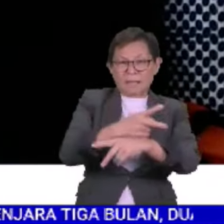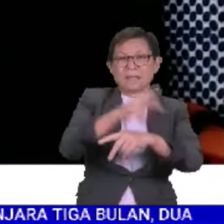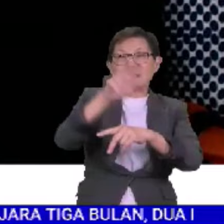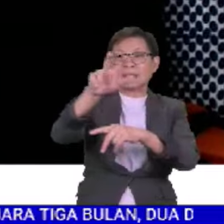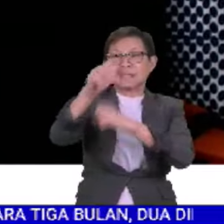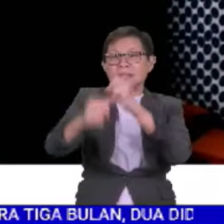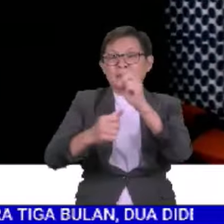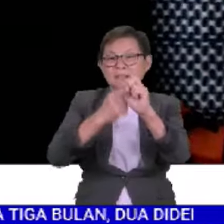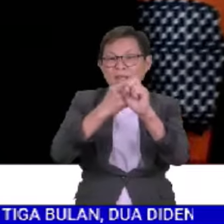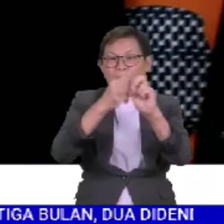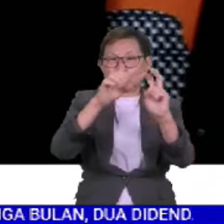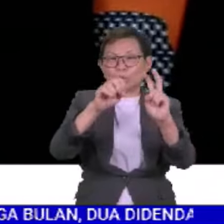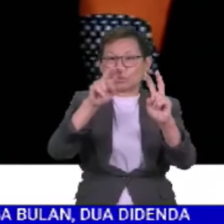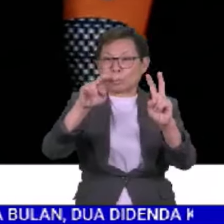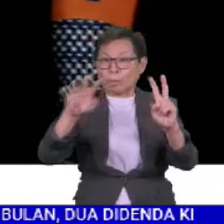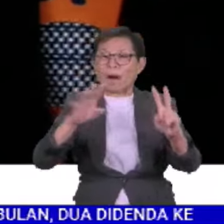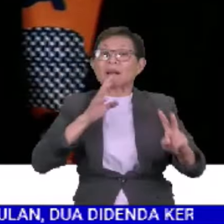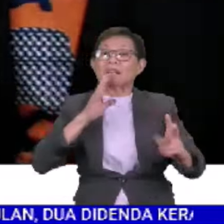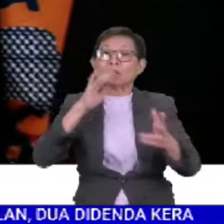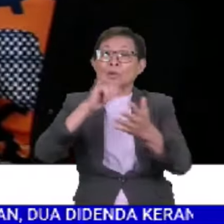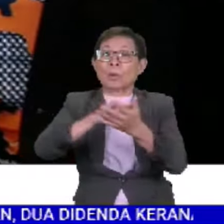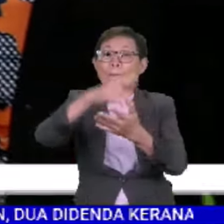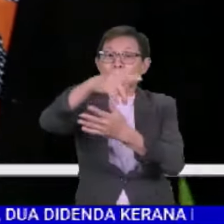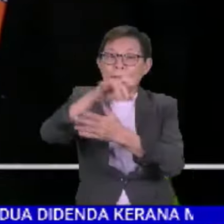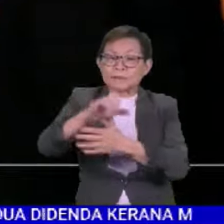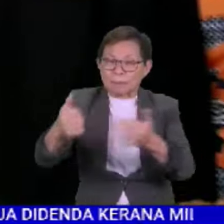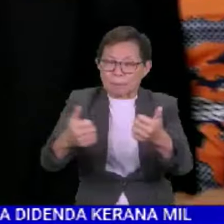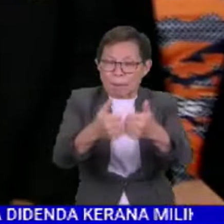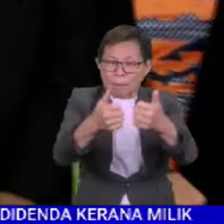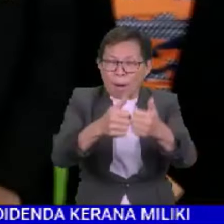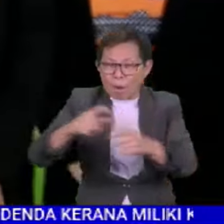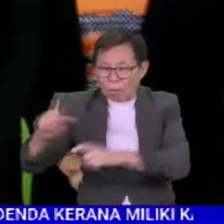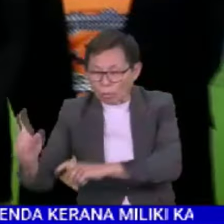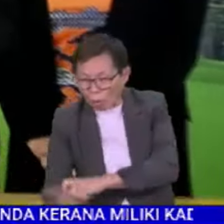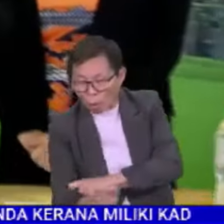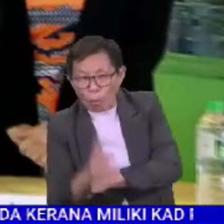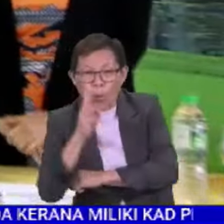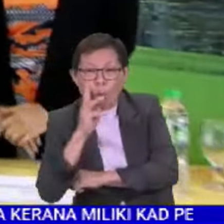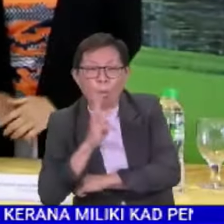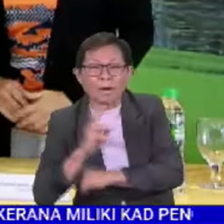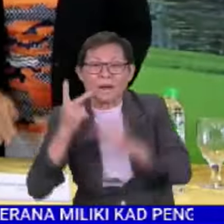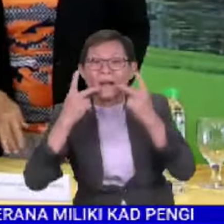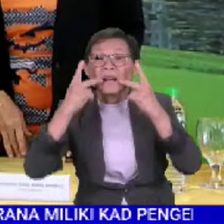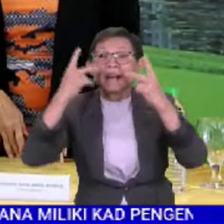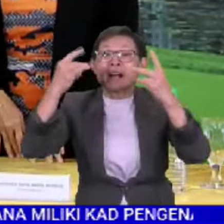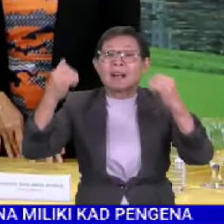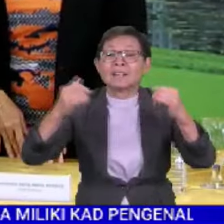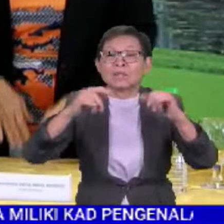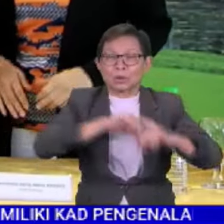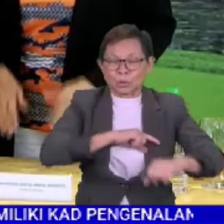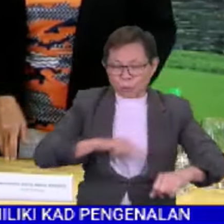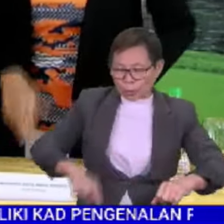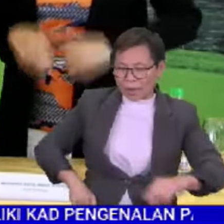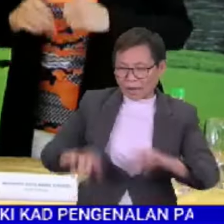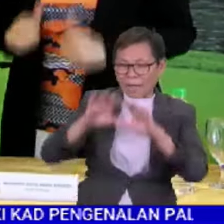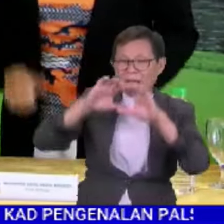ketiga tahun hadapan. Beliau berkata demikian pada sidang media kejohanan golf wanita terbuka Kelana Queen di Kelab